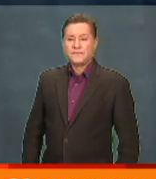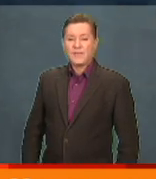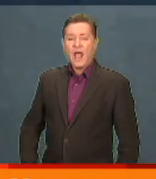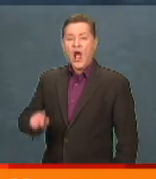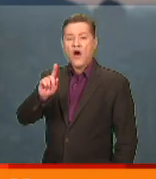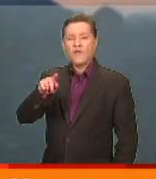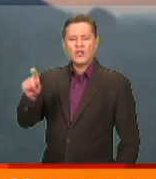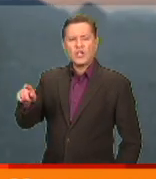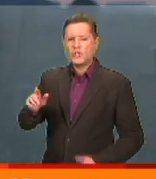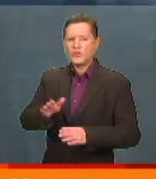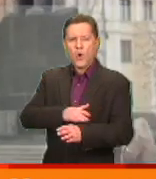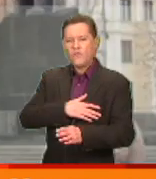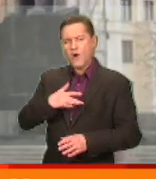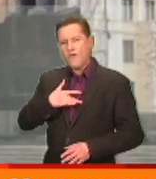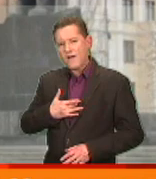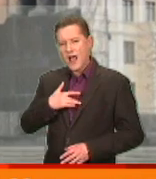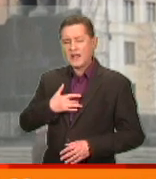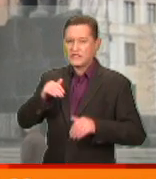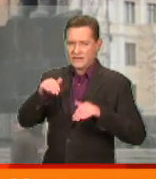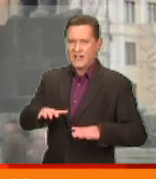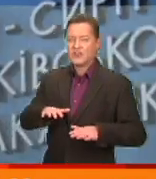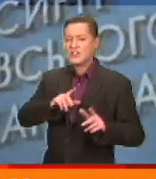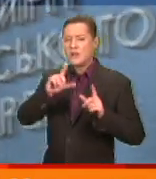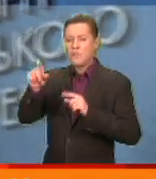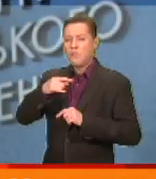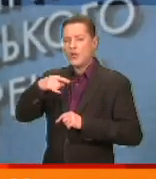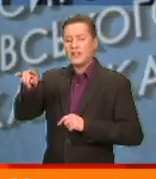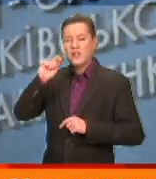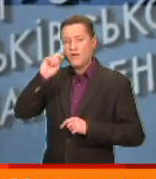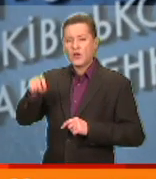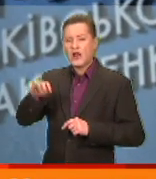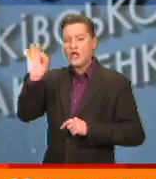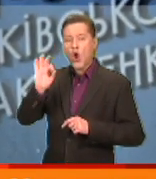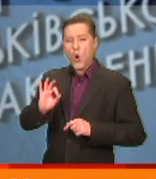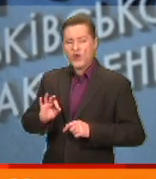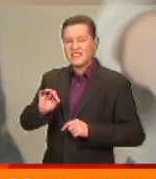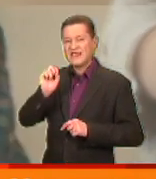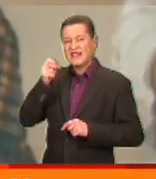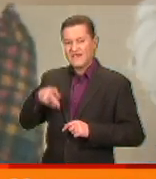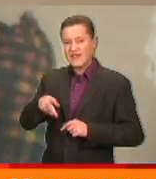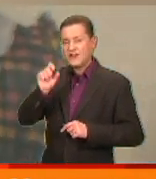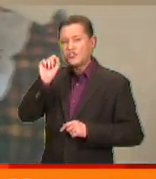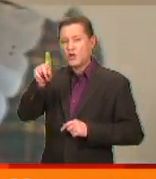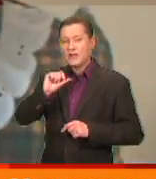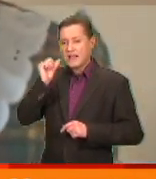Вони довго вагались, проте вирішили полетіти в Україну. Це була осінь 2011-го.